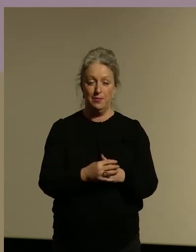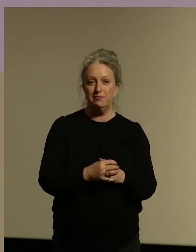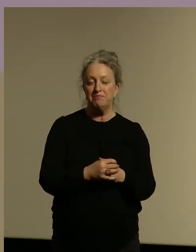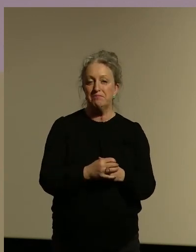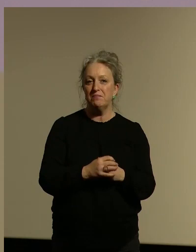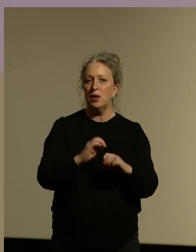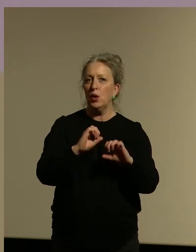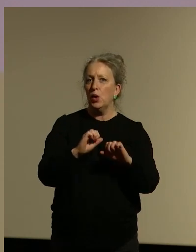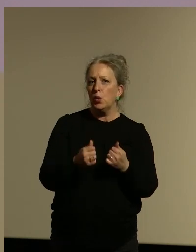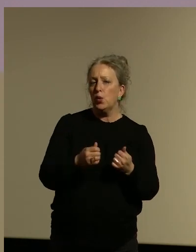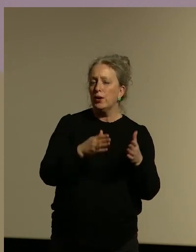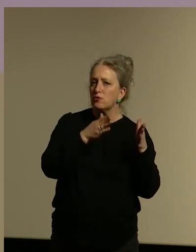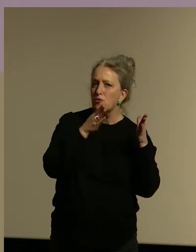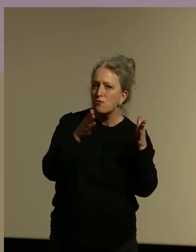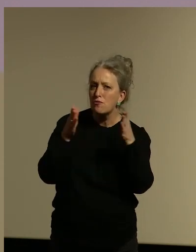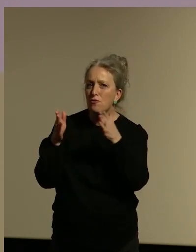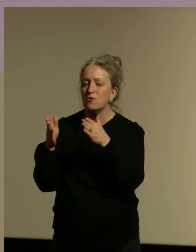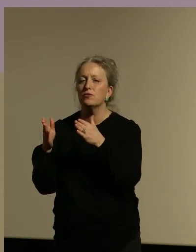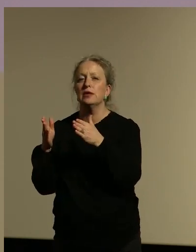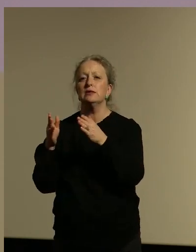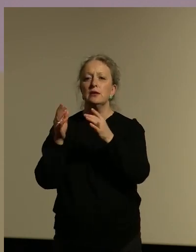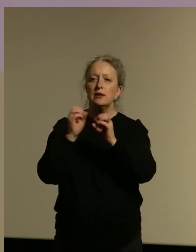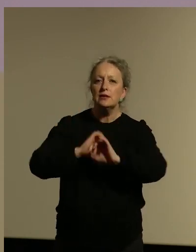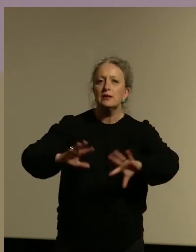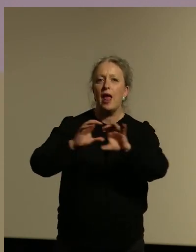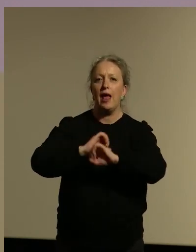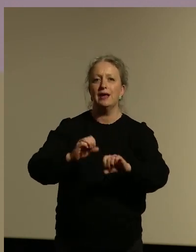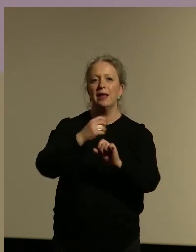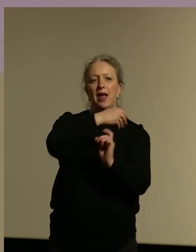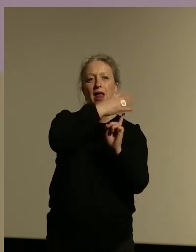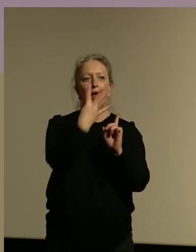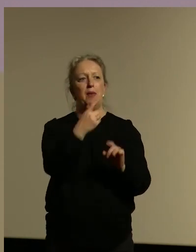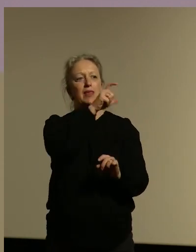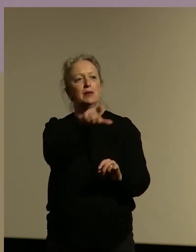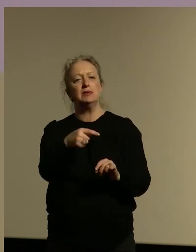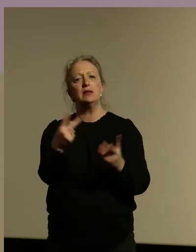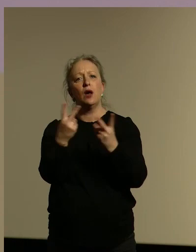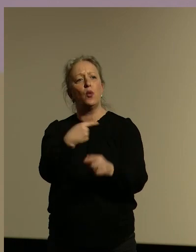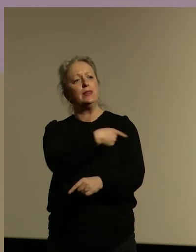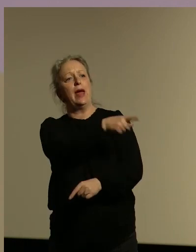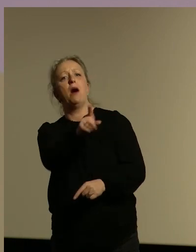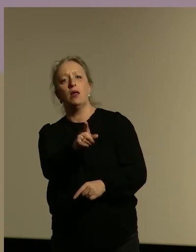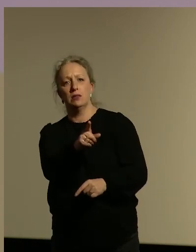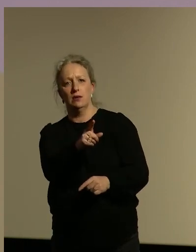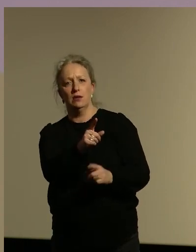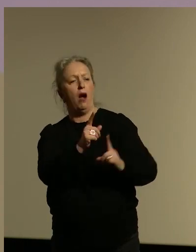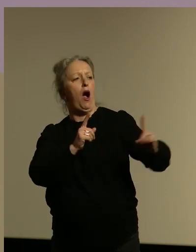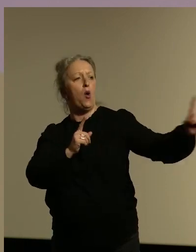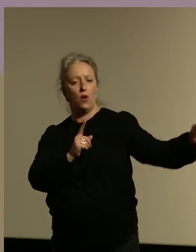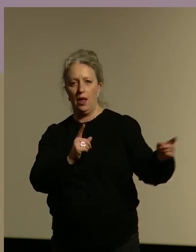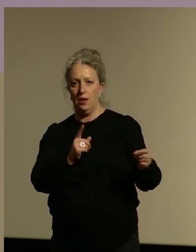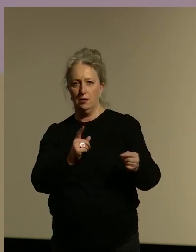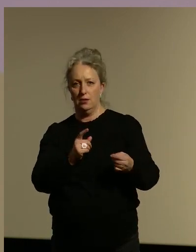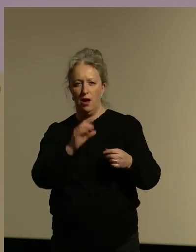Kui te kohtlete ja räägite LGBT inimestest, nagu nad oleks nemad kuskil kaugel, siis see teeb haiget kõigile.